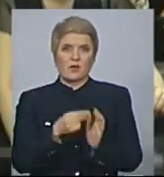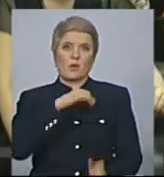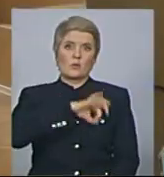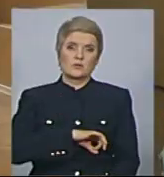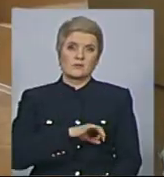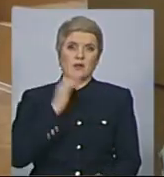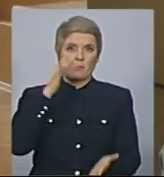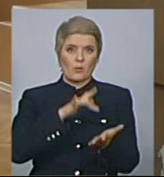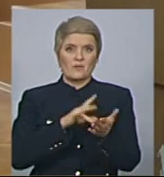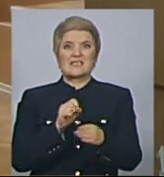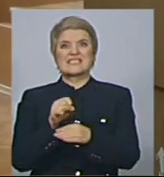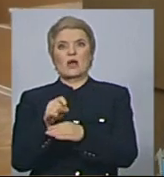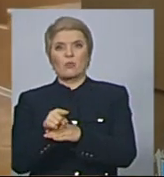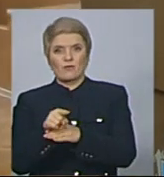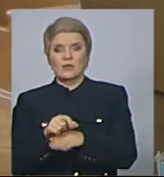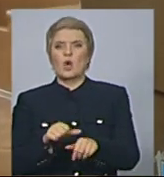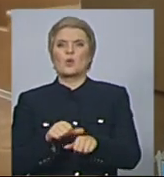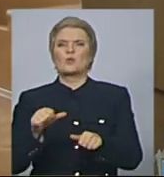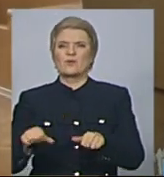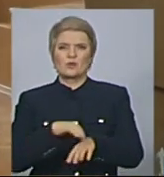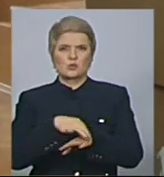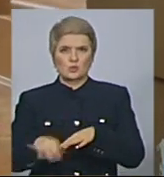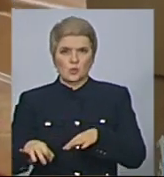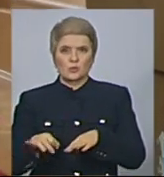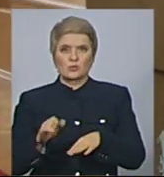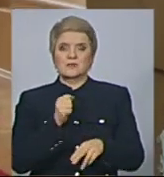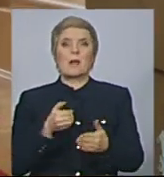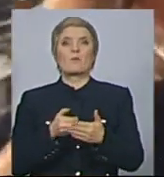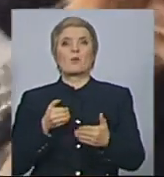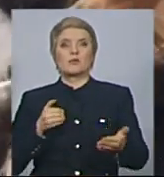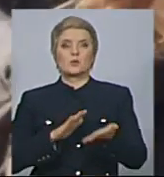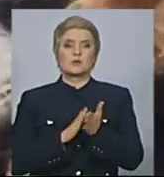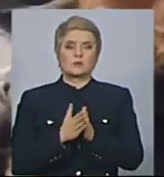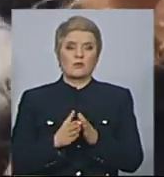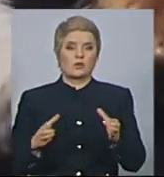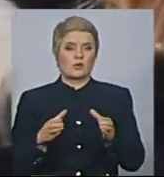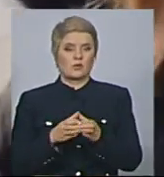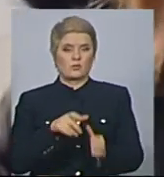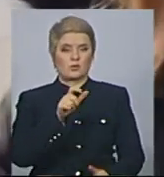мотивів на замовлення, вчинене з особливою жорстокістю та за попередньою змовою групи людей.